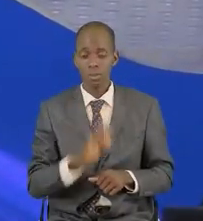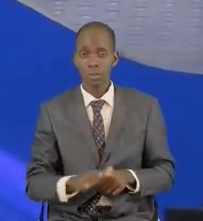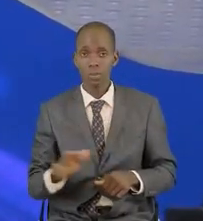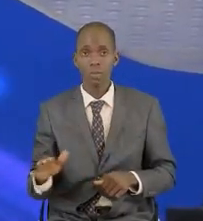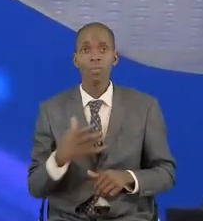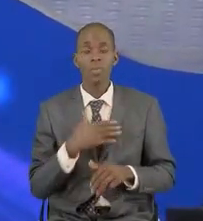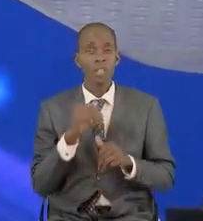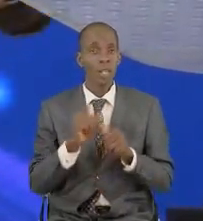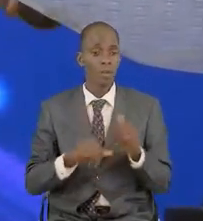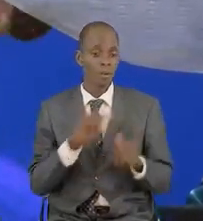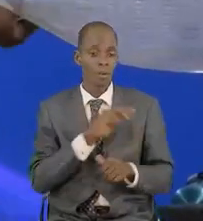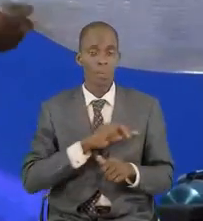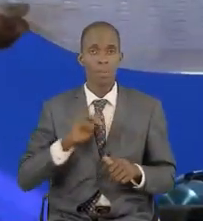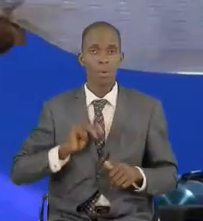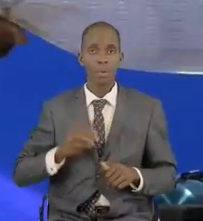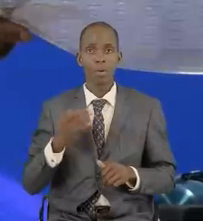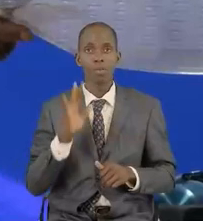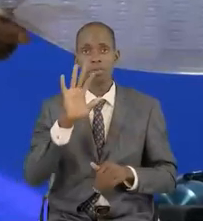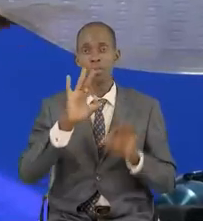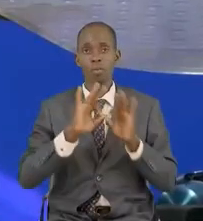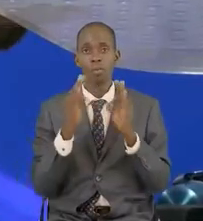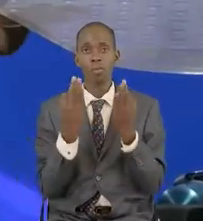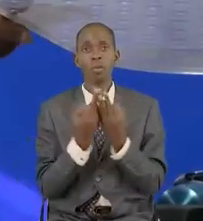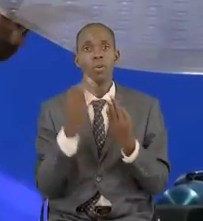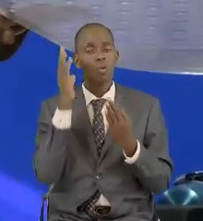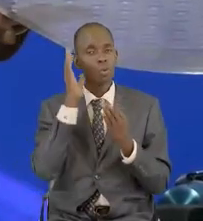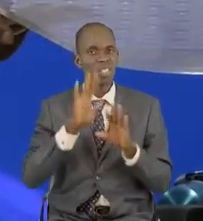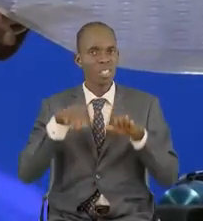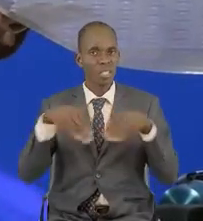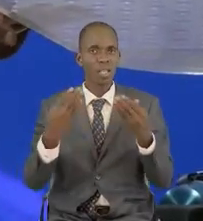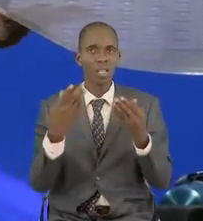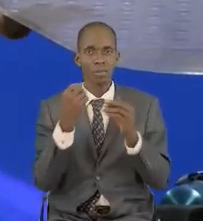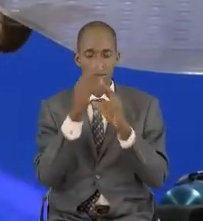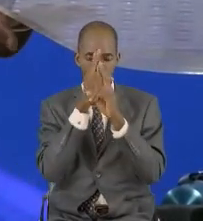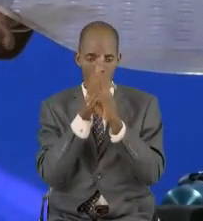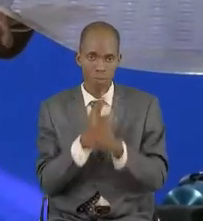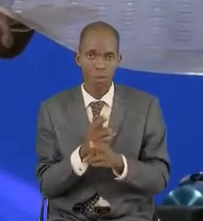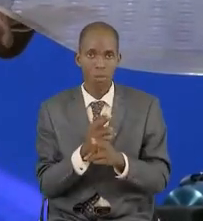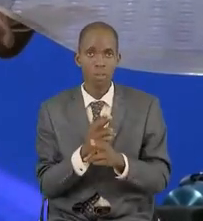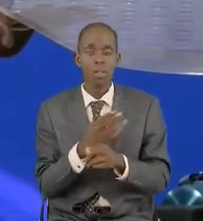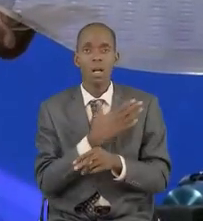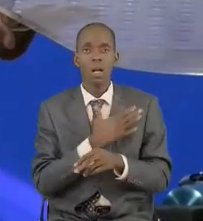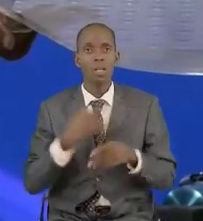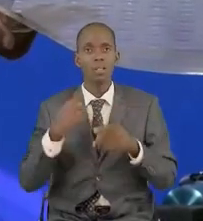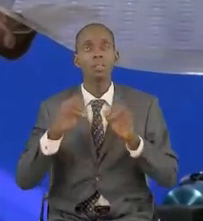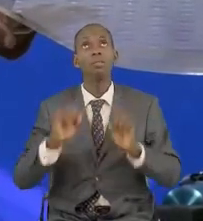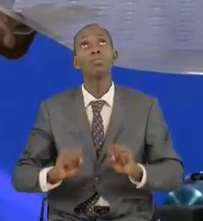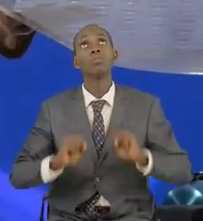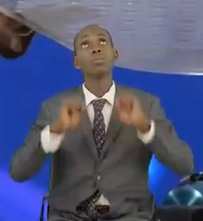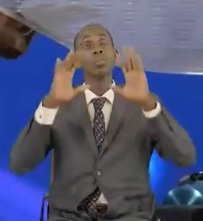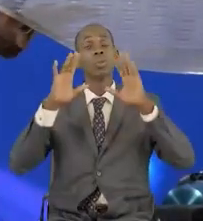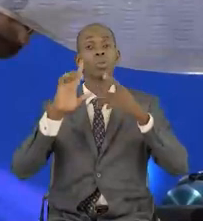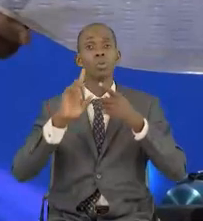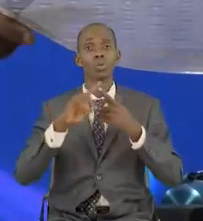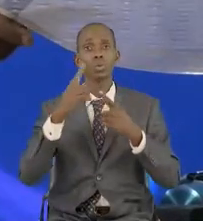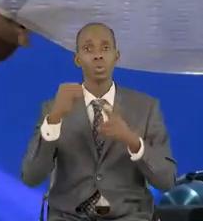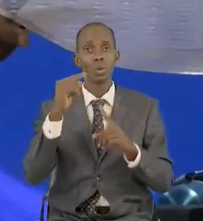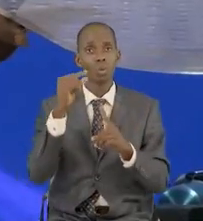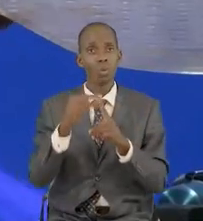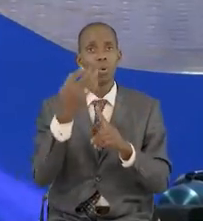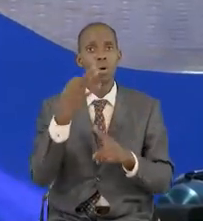et tous les tous membres de la famille à combien pour faute à combien plus forte raison donneront nous